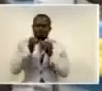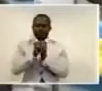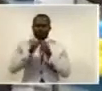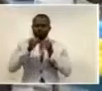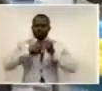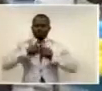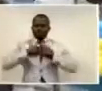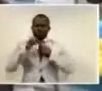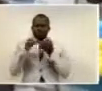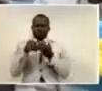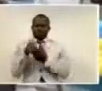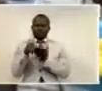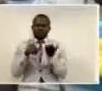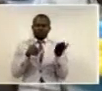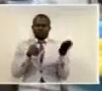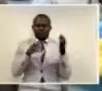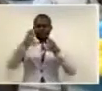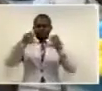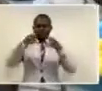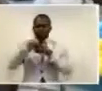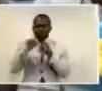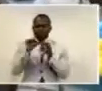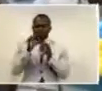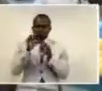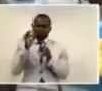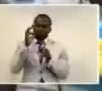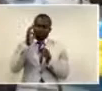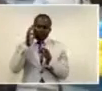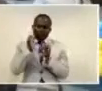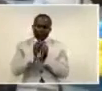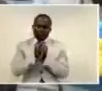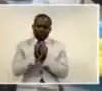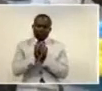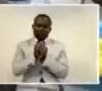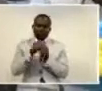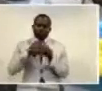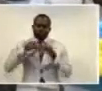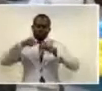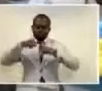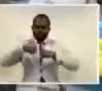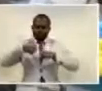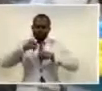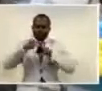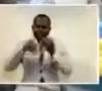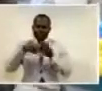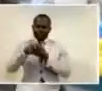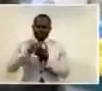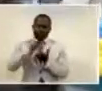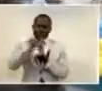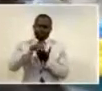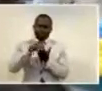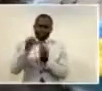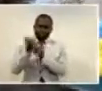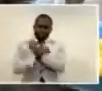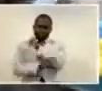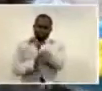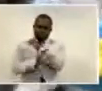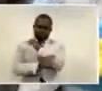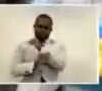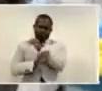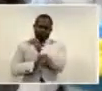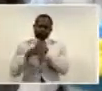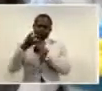Rwanda nyirizina mu nda zose duhinga uriya musaruro w'imboga turafite amasezerano yo gusinya n'ibigo by'amahanga